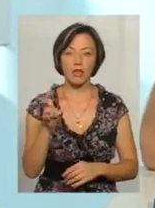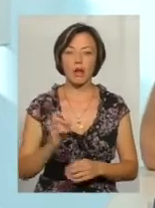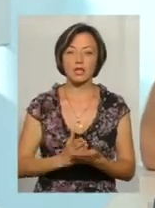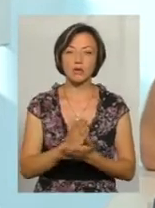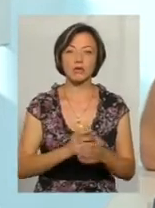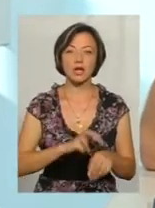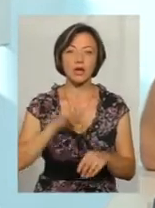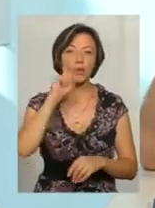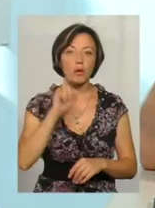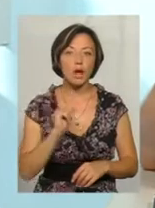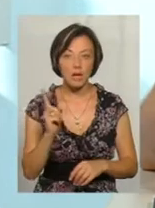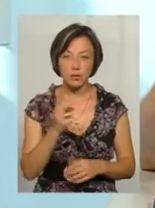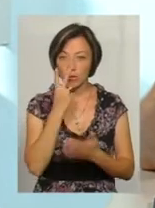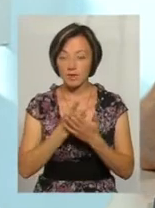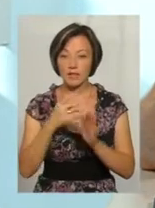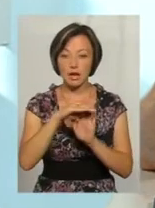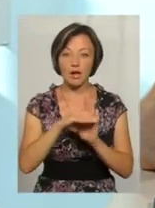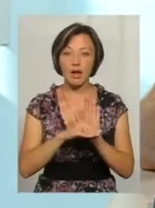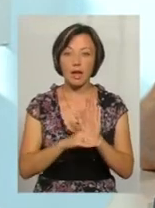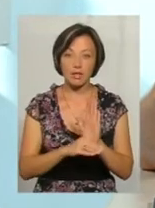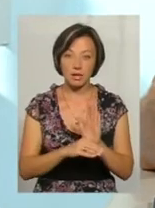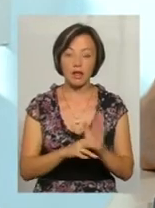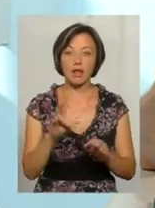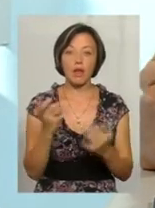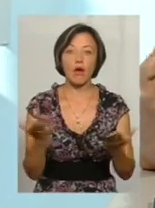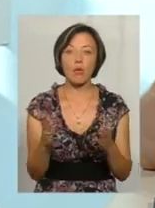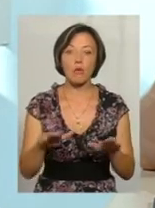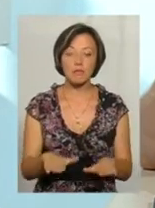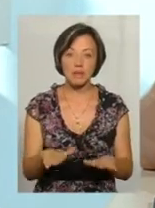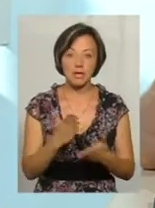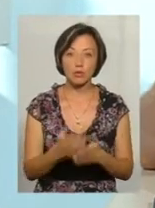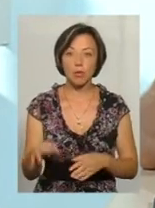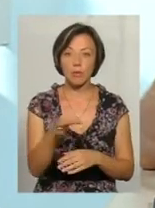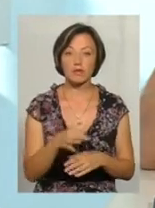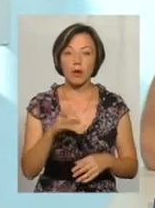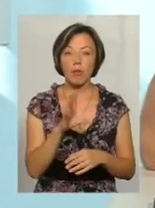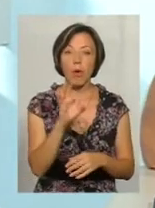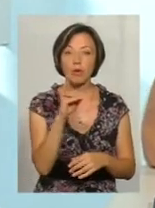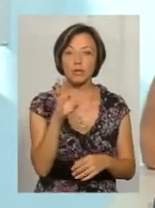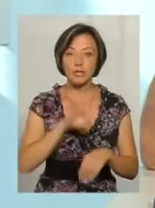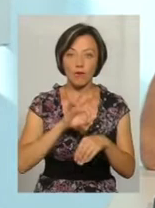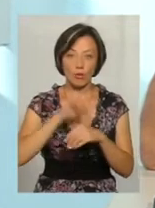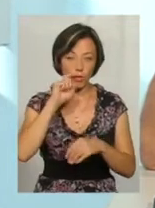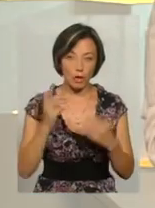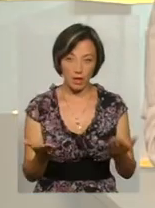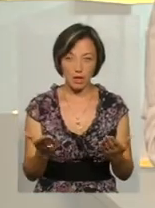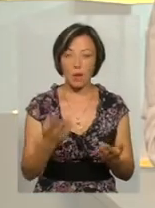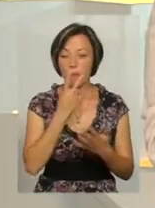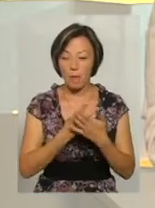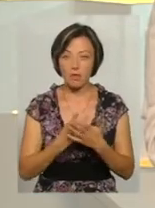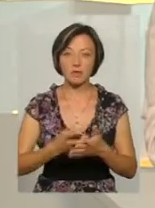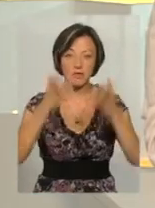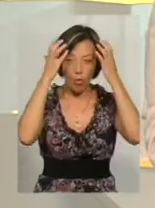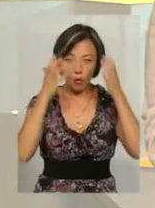заслуженого лікаря України. Та подивіться рейтинг, на якому місці знаходиться область сьогодні по онкозахворюваннях в Україні. Якщо ви побачите, ви за